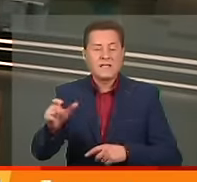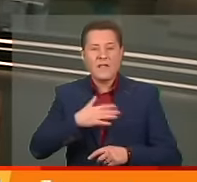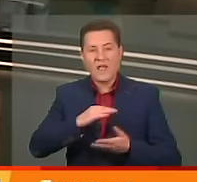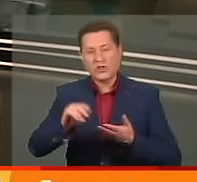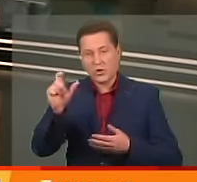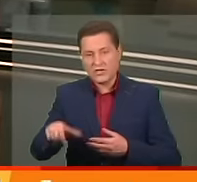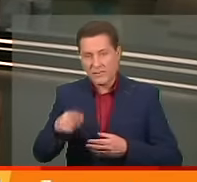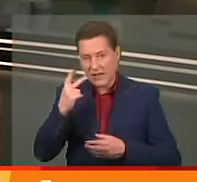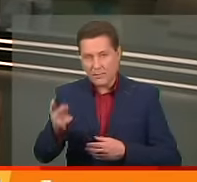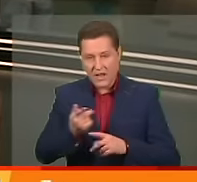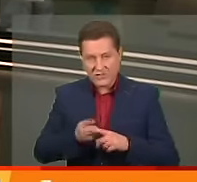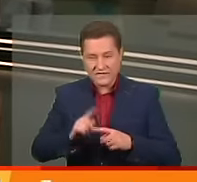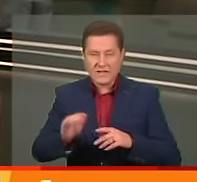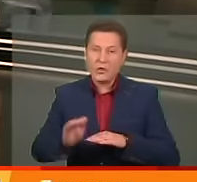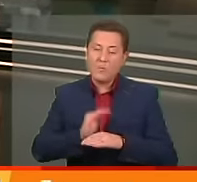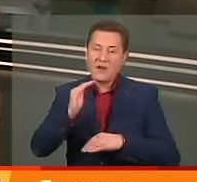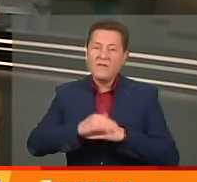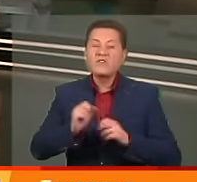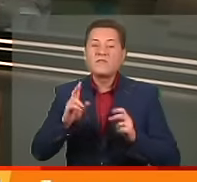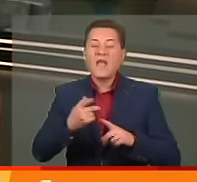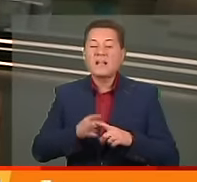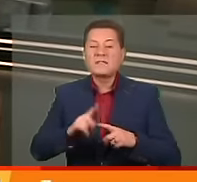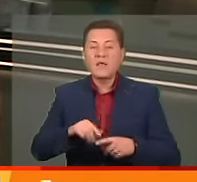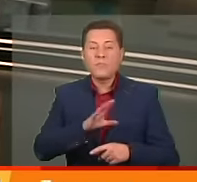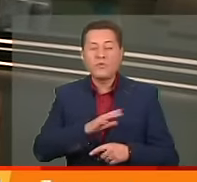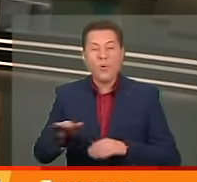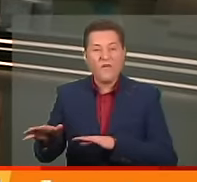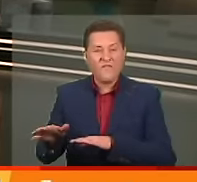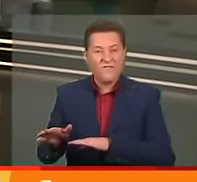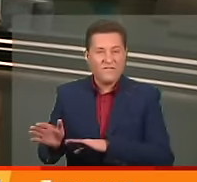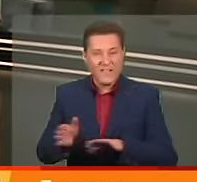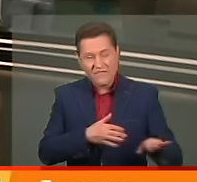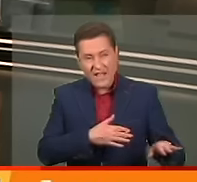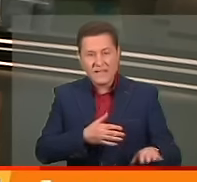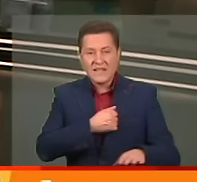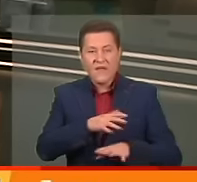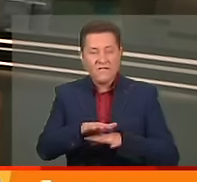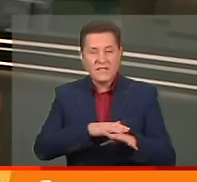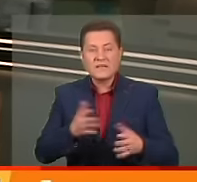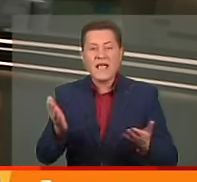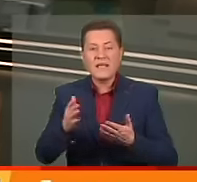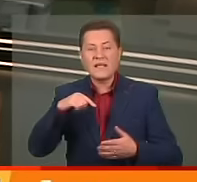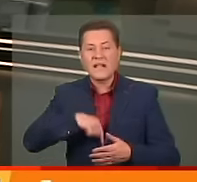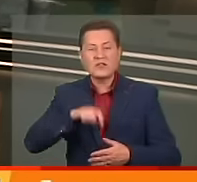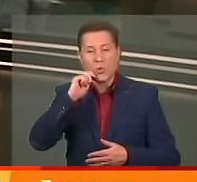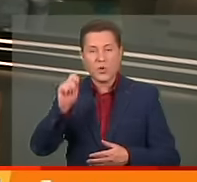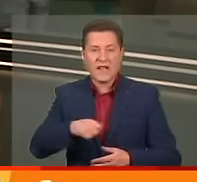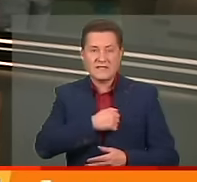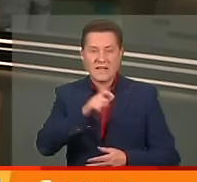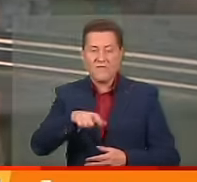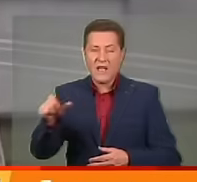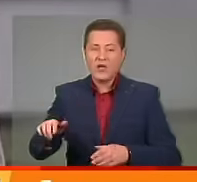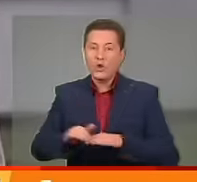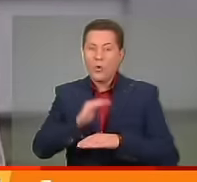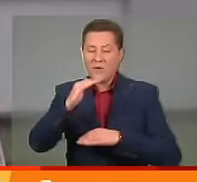вечір добрий. То розкажи, будь ласка, як відбувалося це відведення і який настрій в українських вояків? Добрий вечір, Юлі.